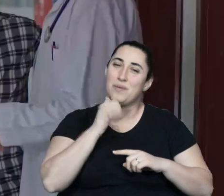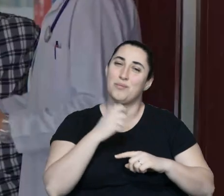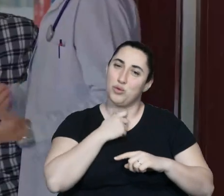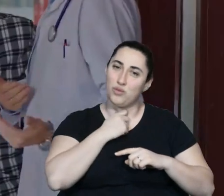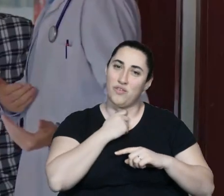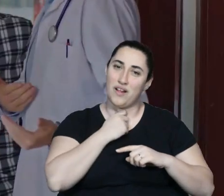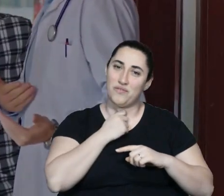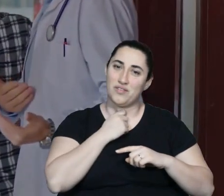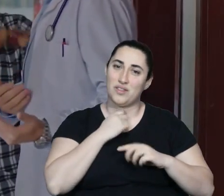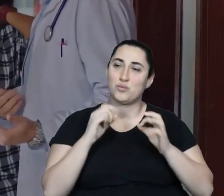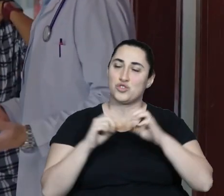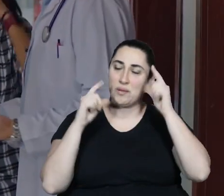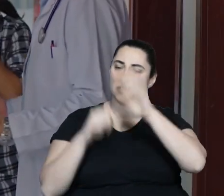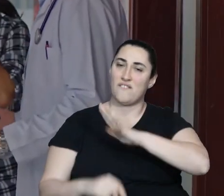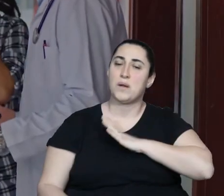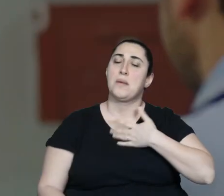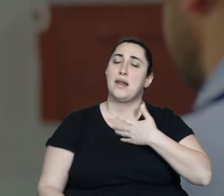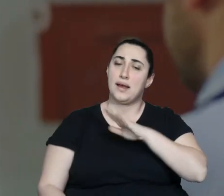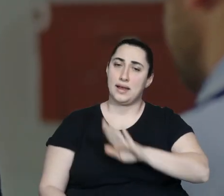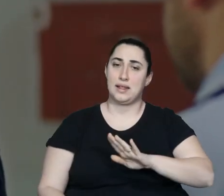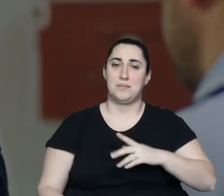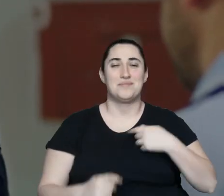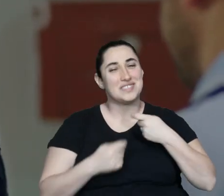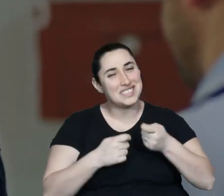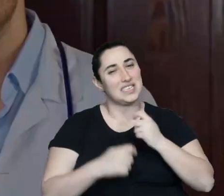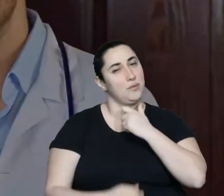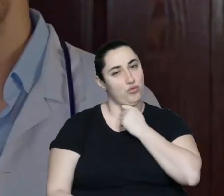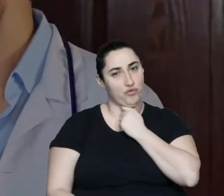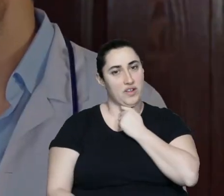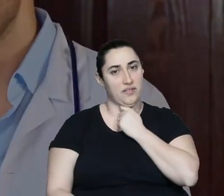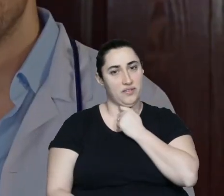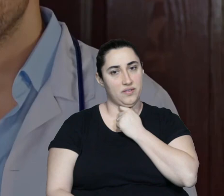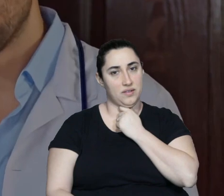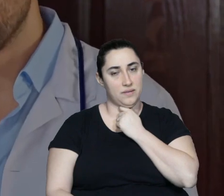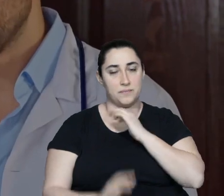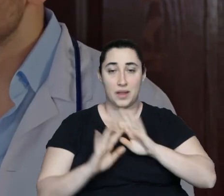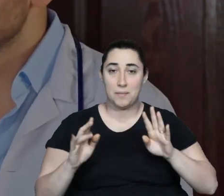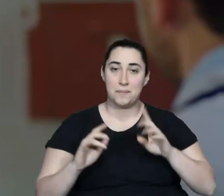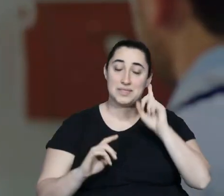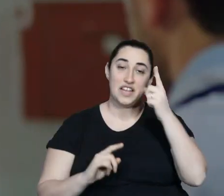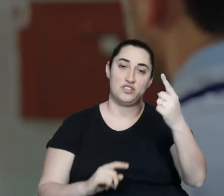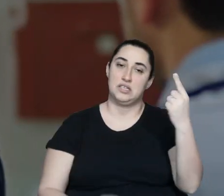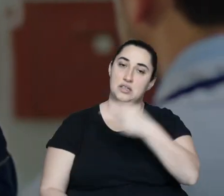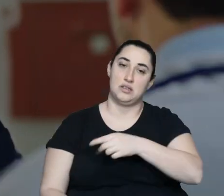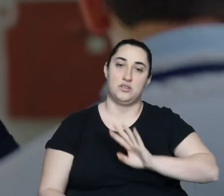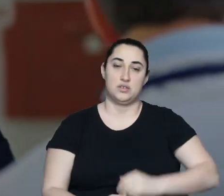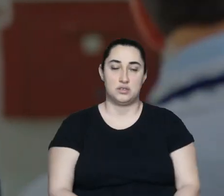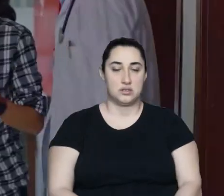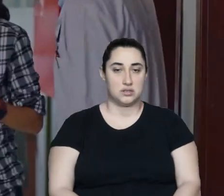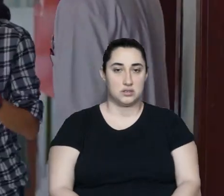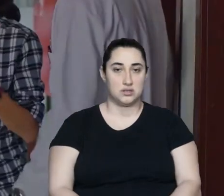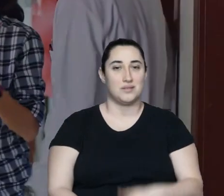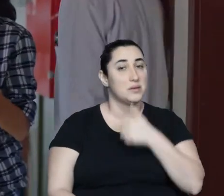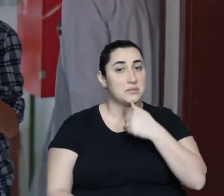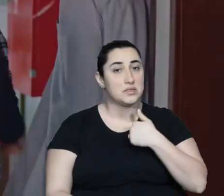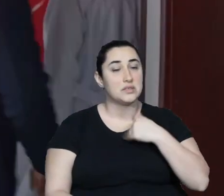lütfen. Zaten Burcu hemşire yanında. Merak etmeyin. Israr ediyorum doktor bey. Peki ama yalnızca siz lütfen.